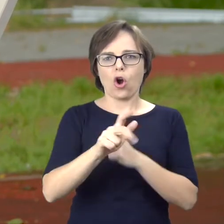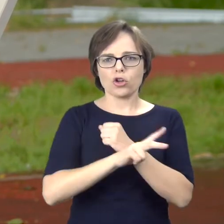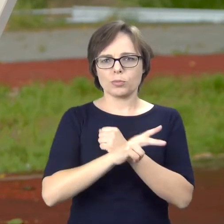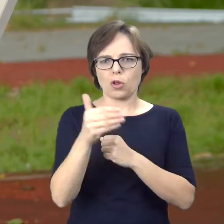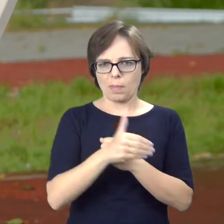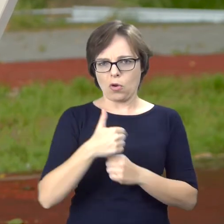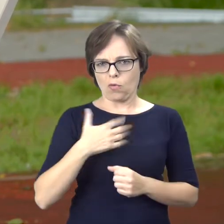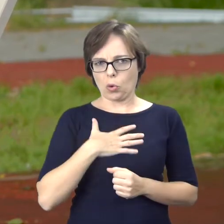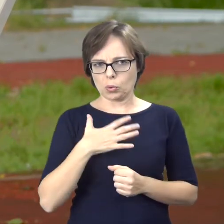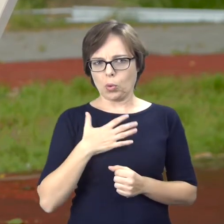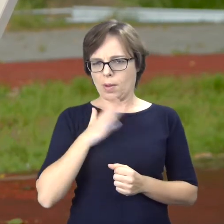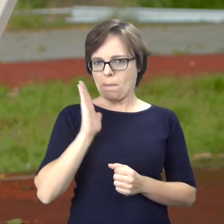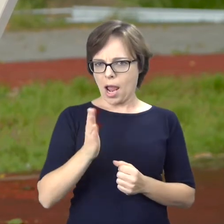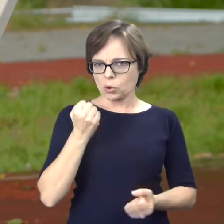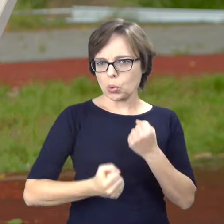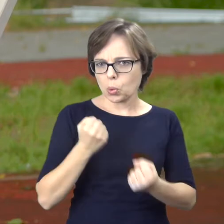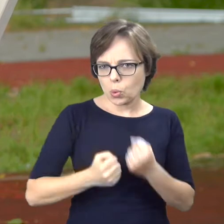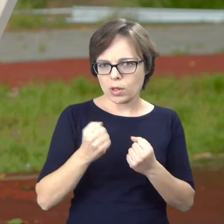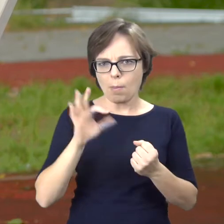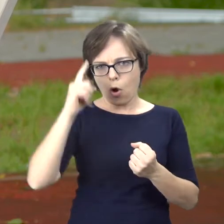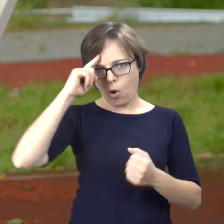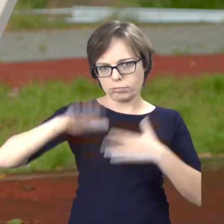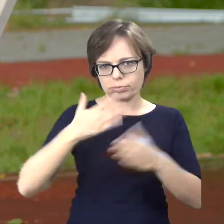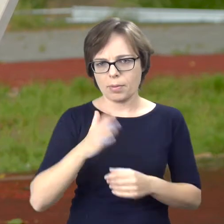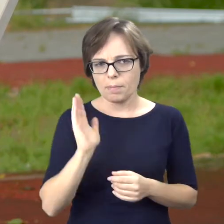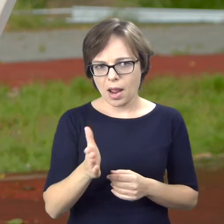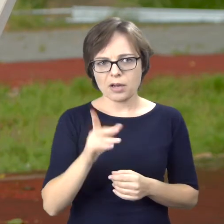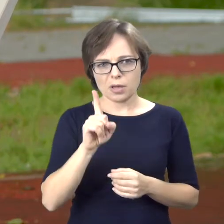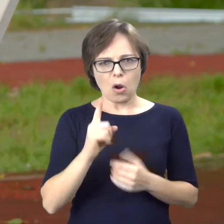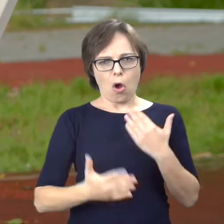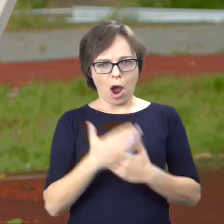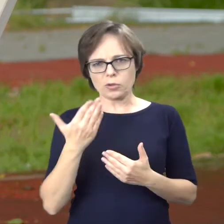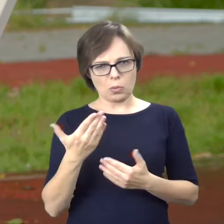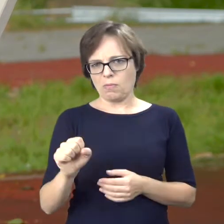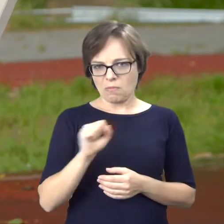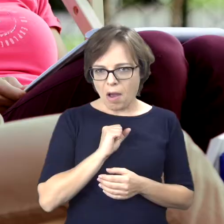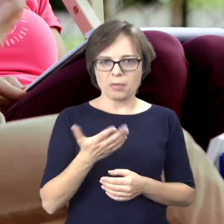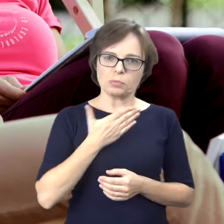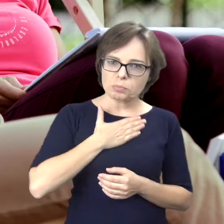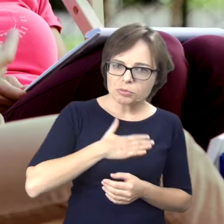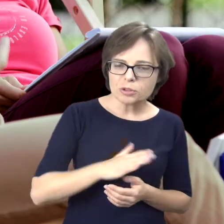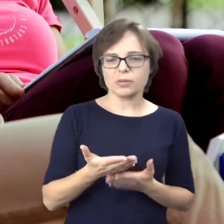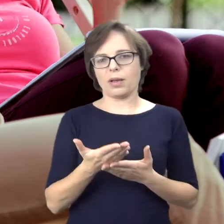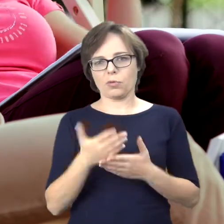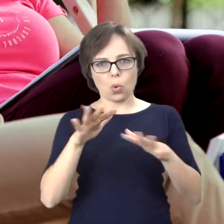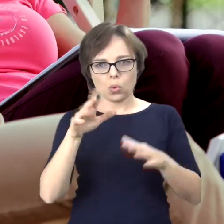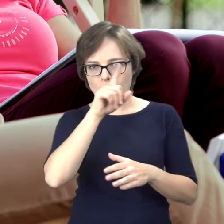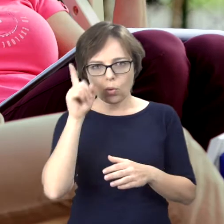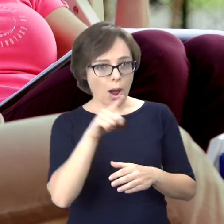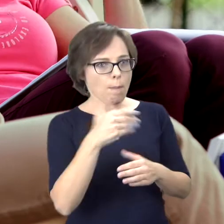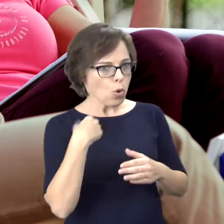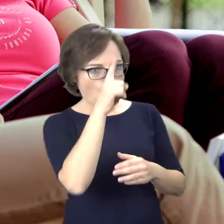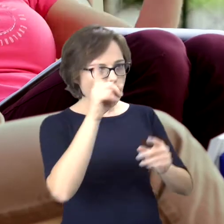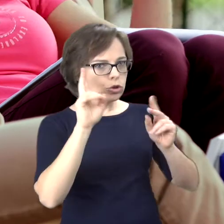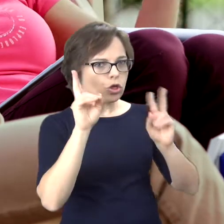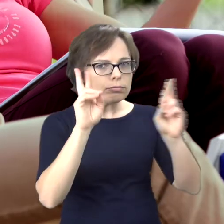180-metrowej to będzie, wiesz, coś, jakiś wielki wyczyn, bo to się zakręci w głowie. Natomiast to było całkiem fajne i przyjemne i wiesz, dużo ludzi... Ale miałeś tam kibiców,